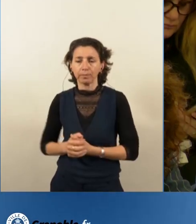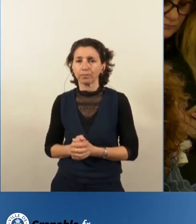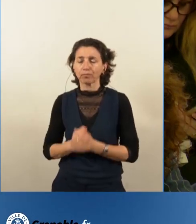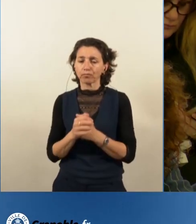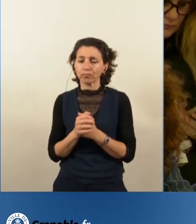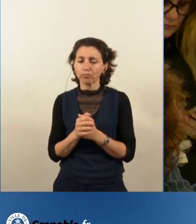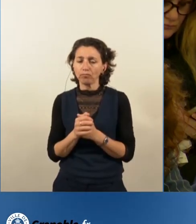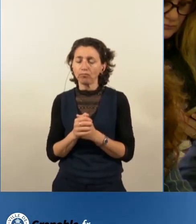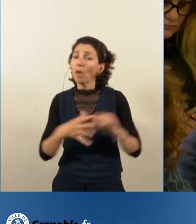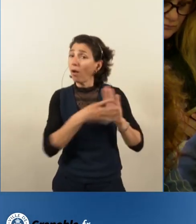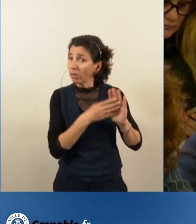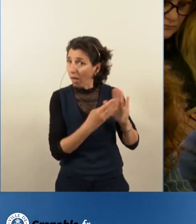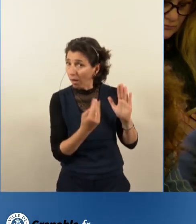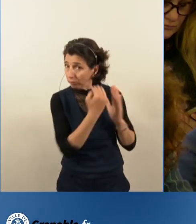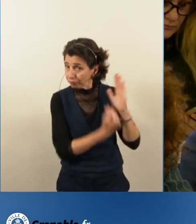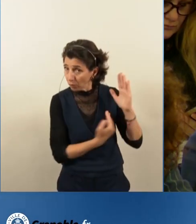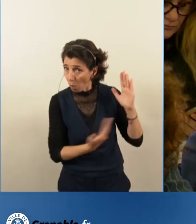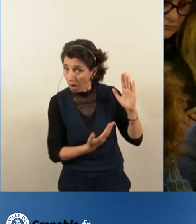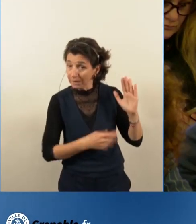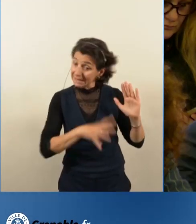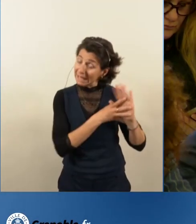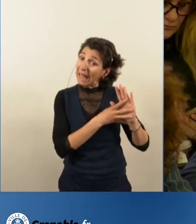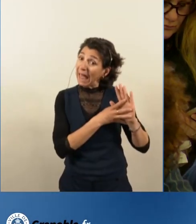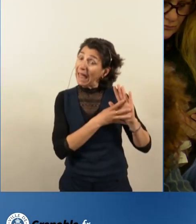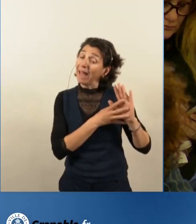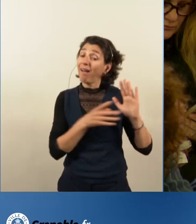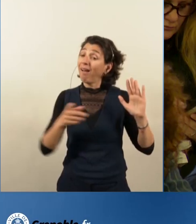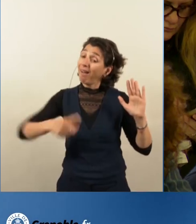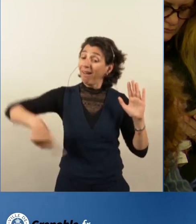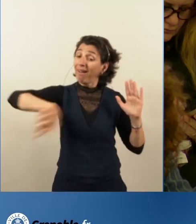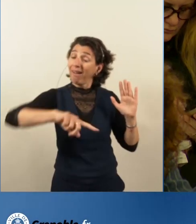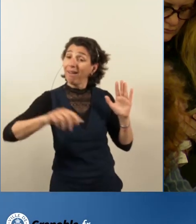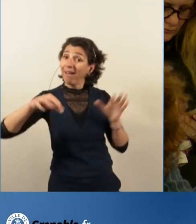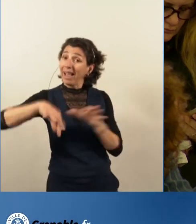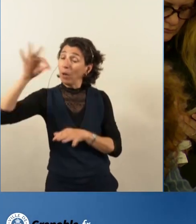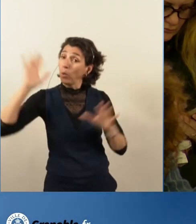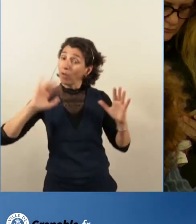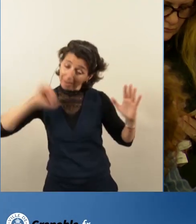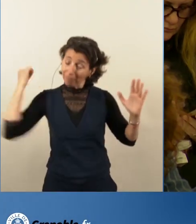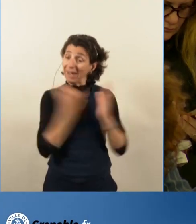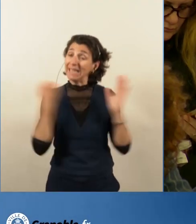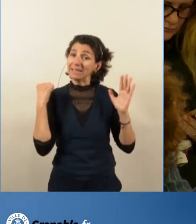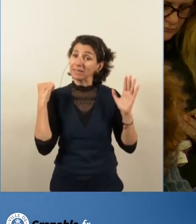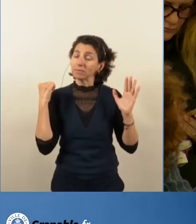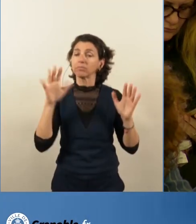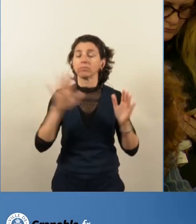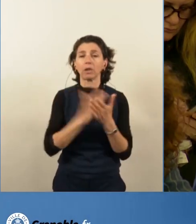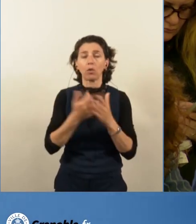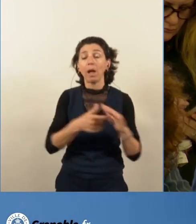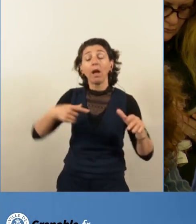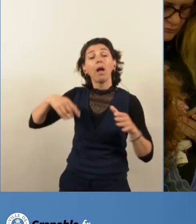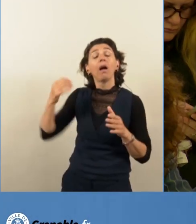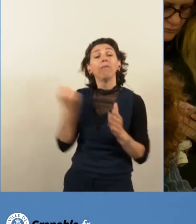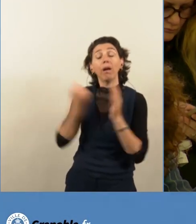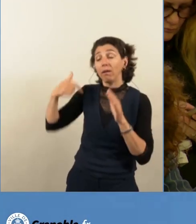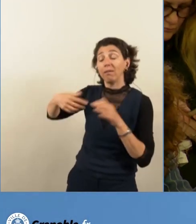bases des critères identifiés mes chers collègues critères validés par l'ensemble des élus de l'époque y compris les élus grenoblois